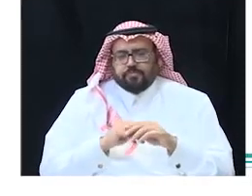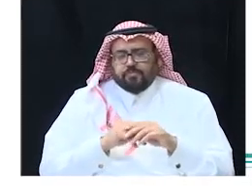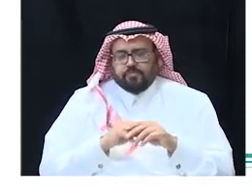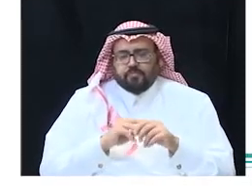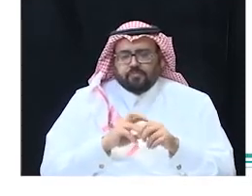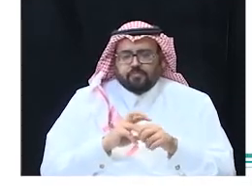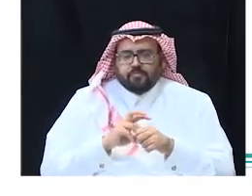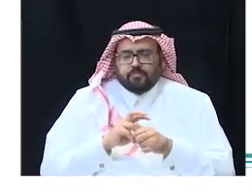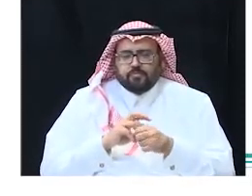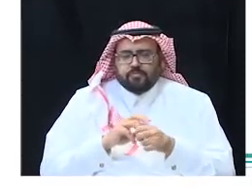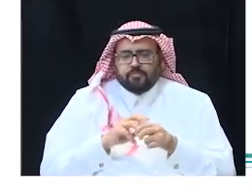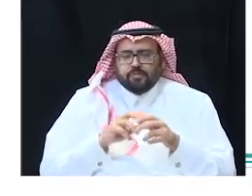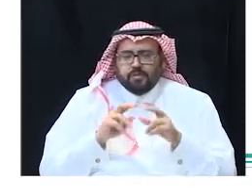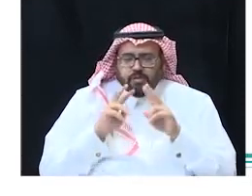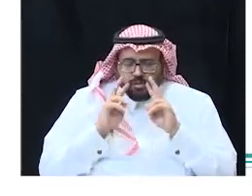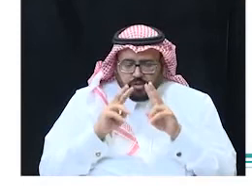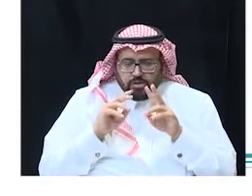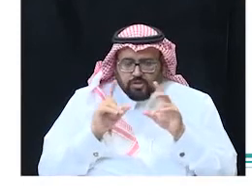يحتاج إلى قوة